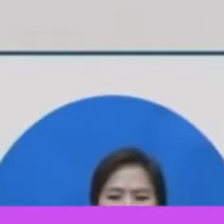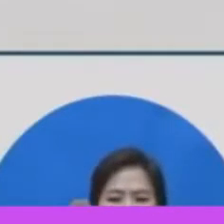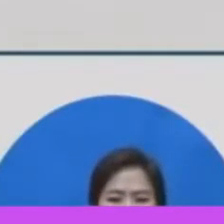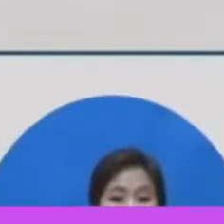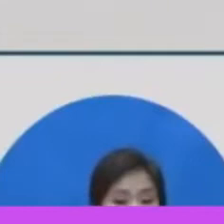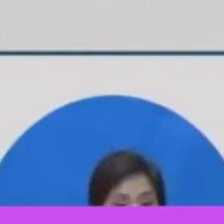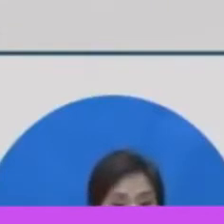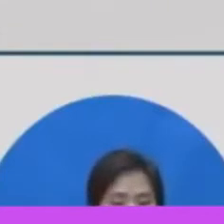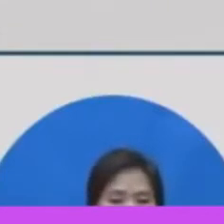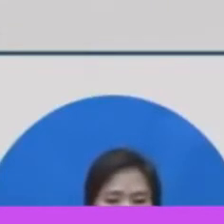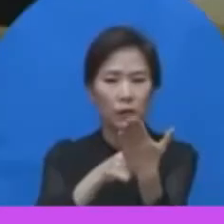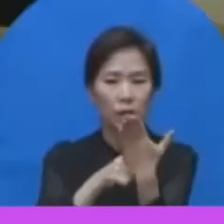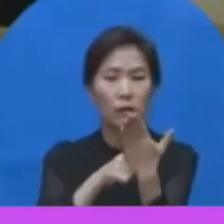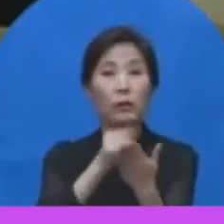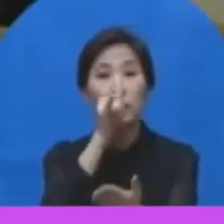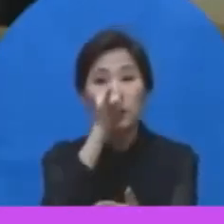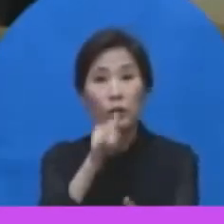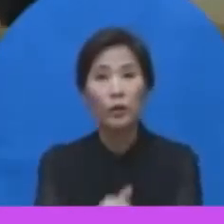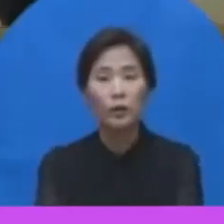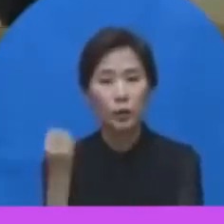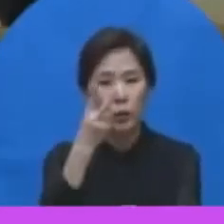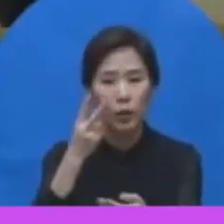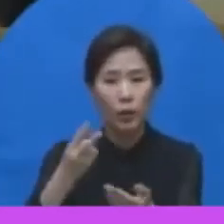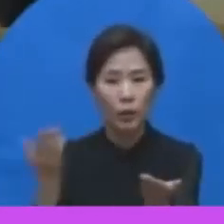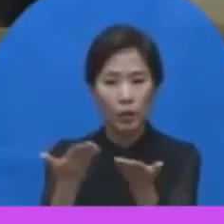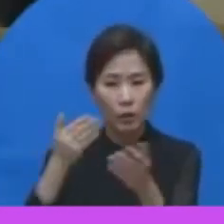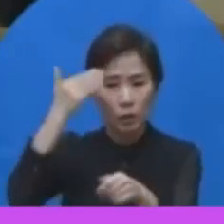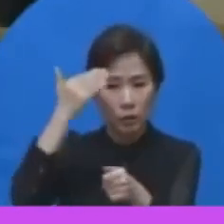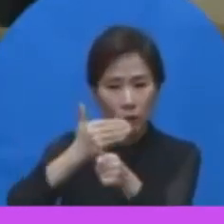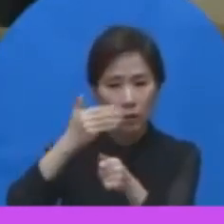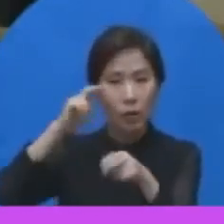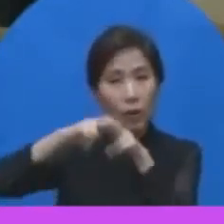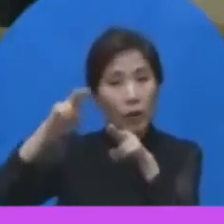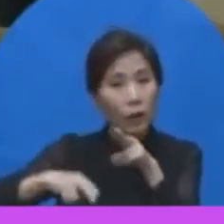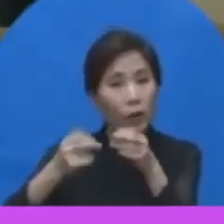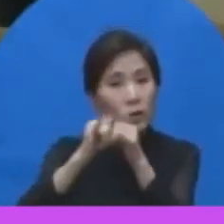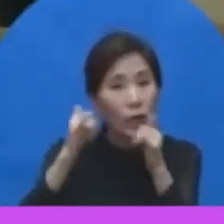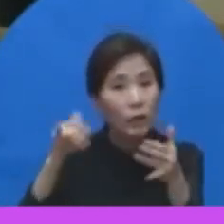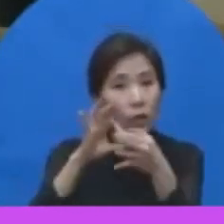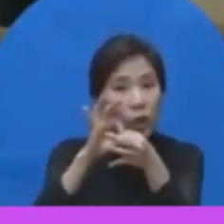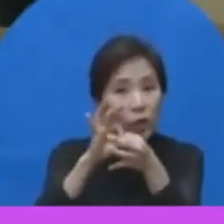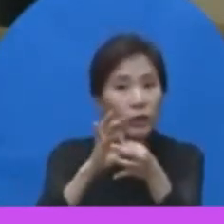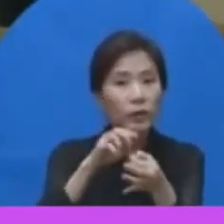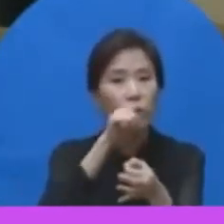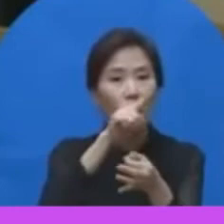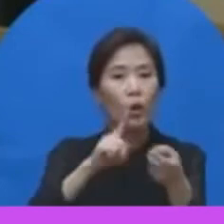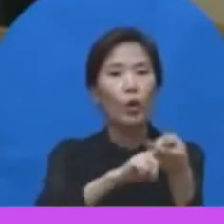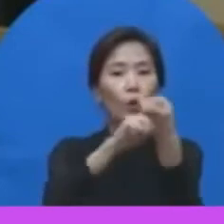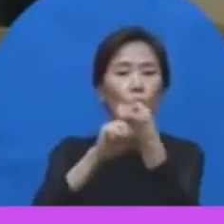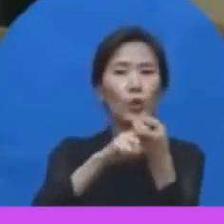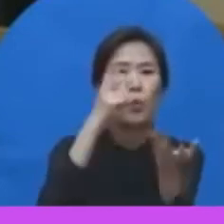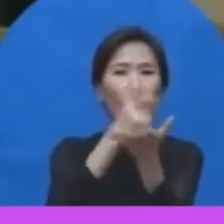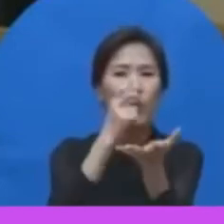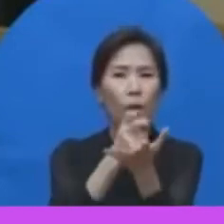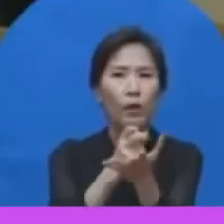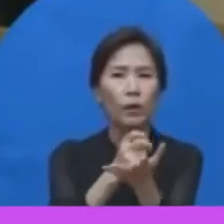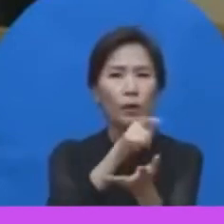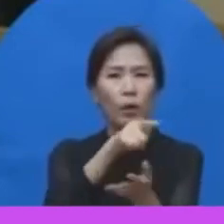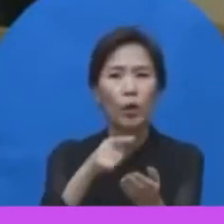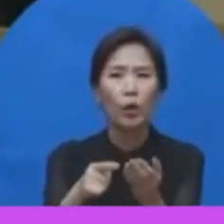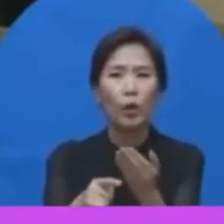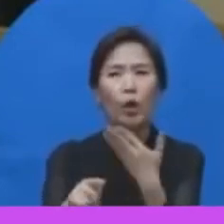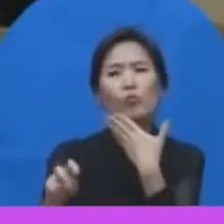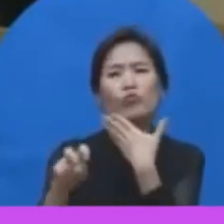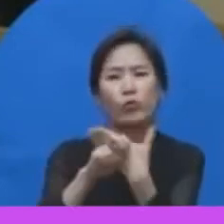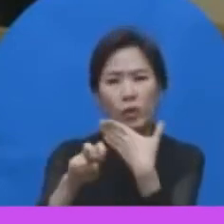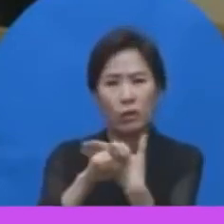있고 그다음에 이제 해고된 자 관련돼서 부분들은 노조법과 같이 부당노동에 관련돼서의